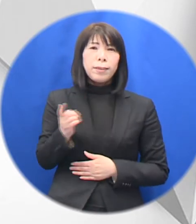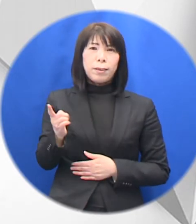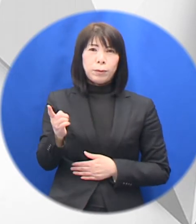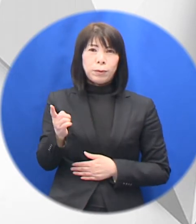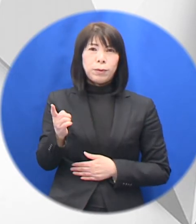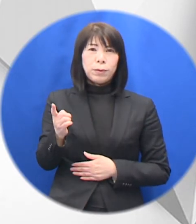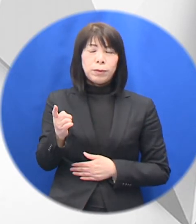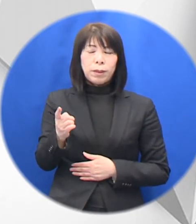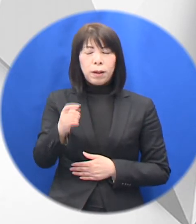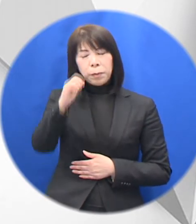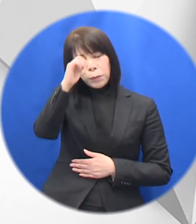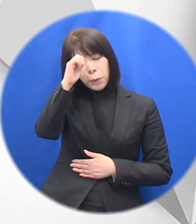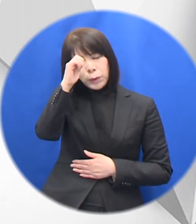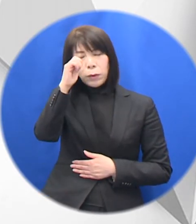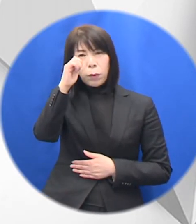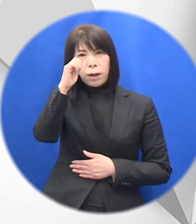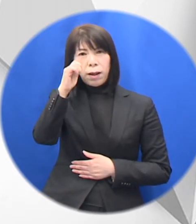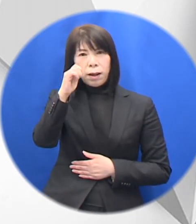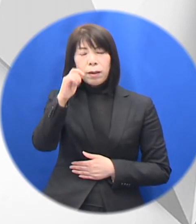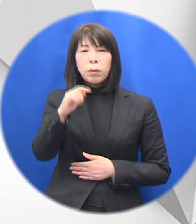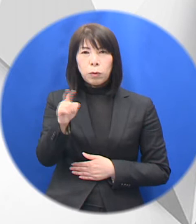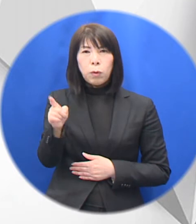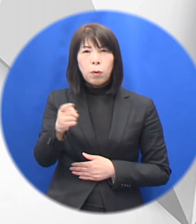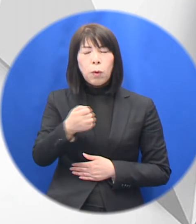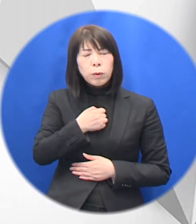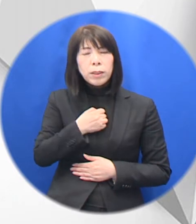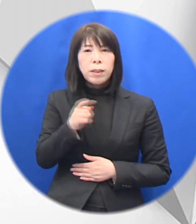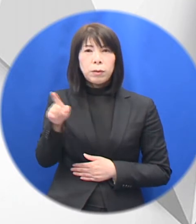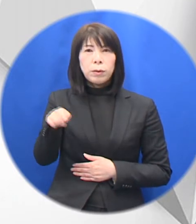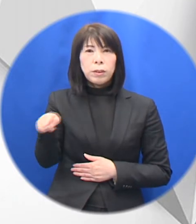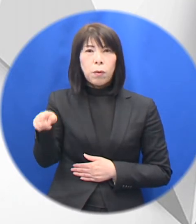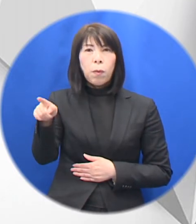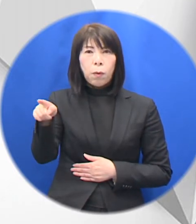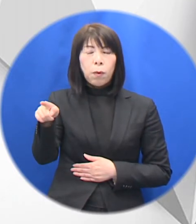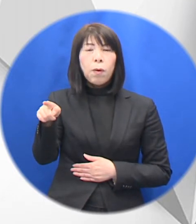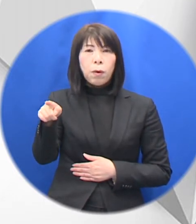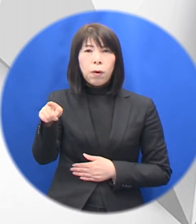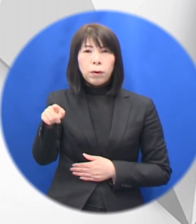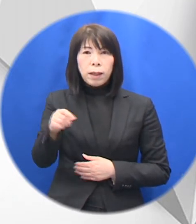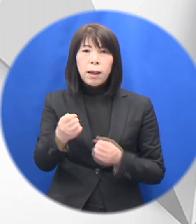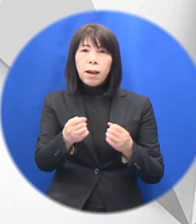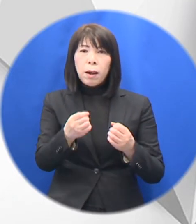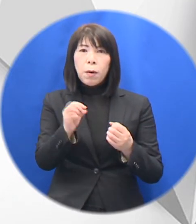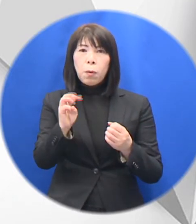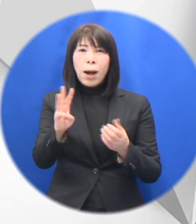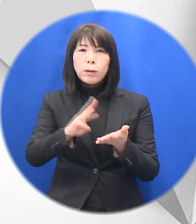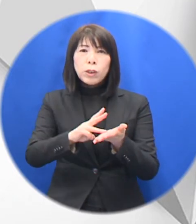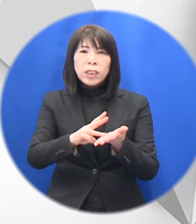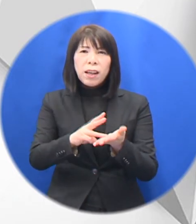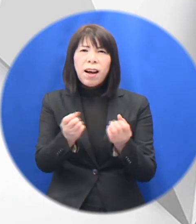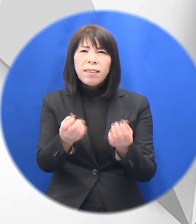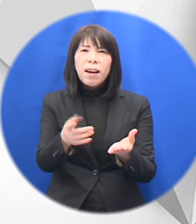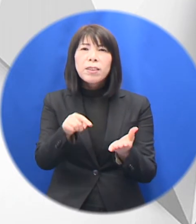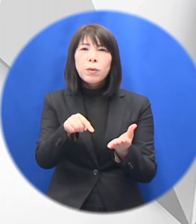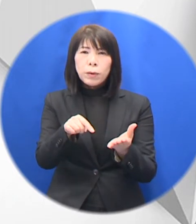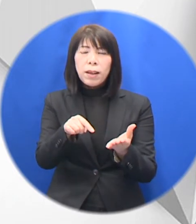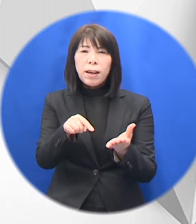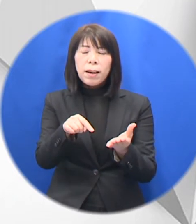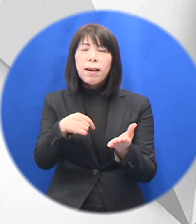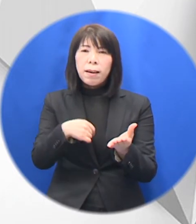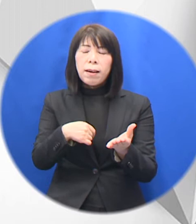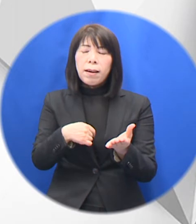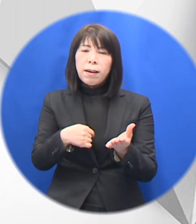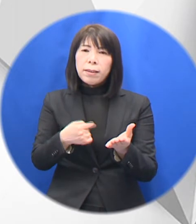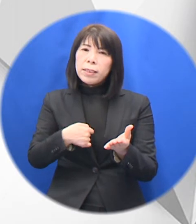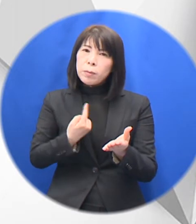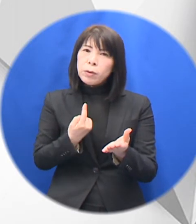ね、持病ですとか体調ということで、で今回非常に新しいワクチンということもございますので、そういったその自分の普